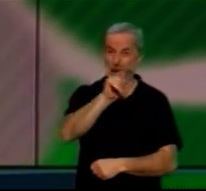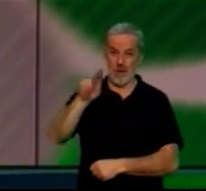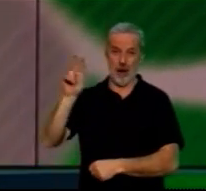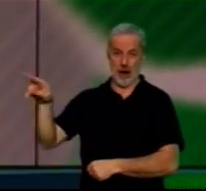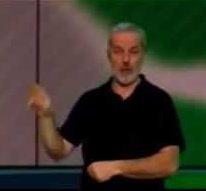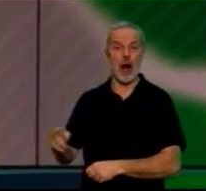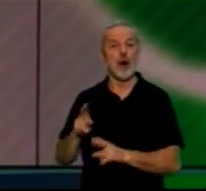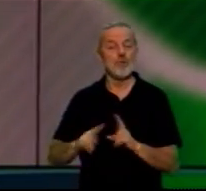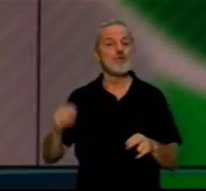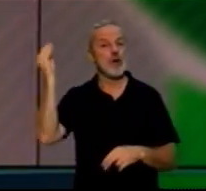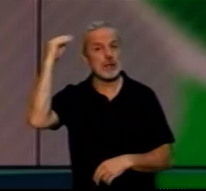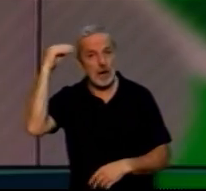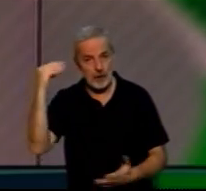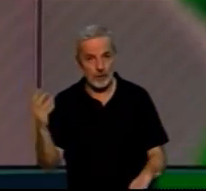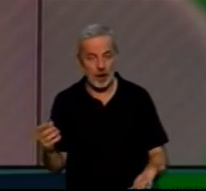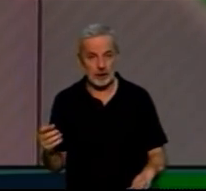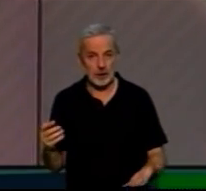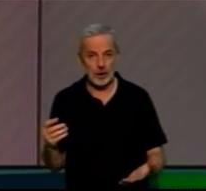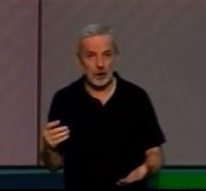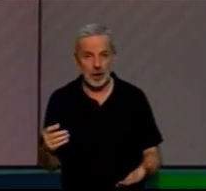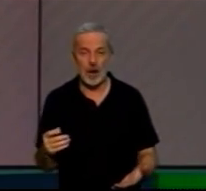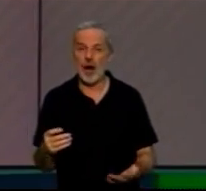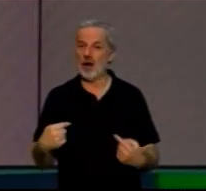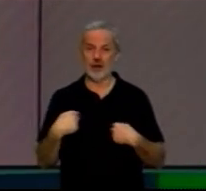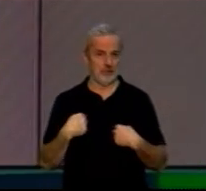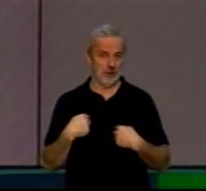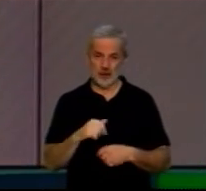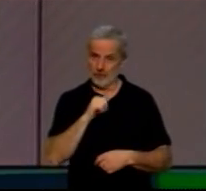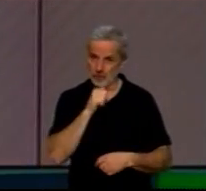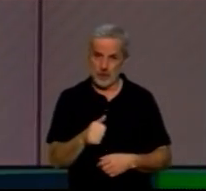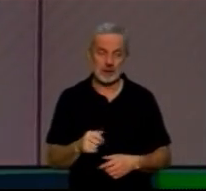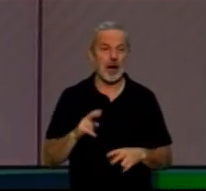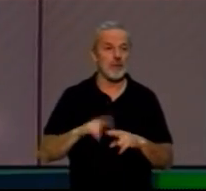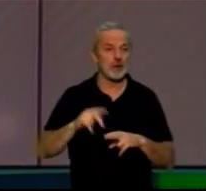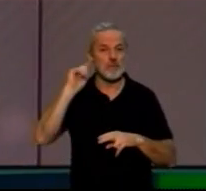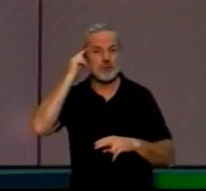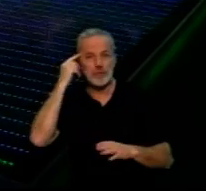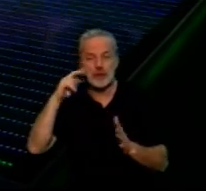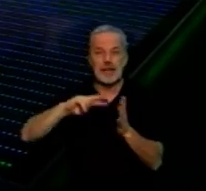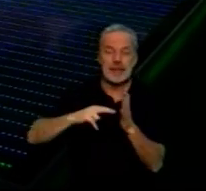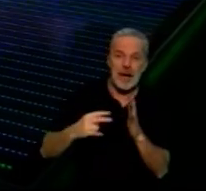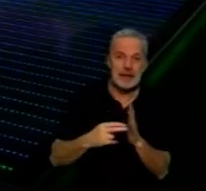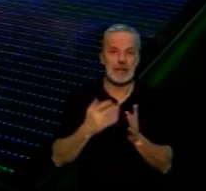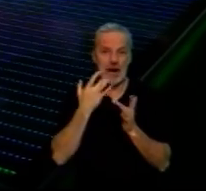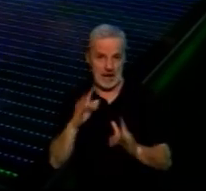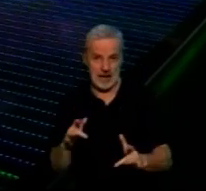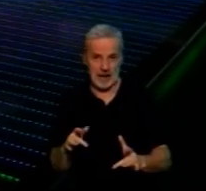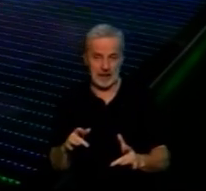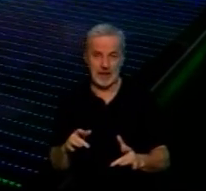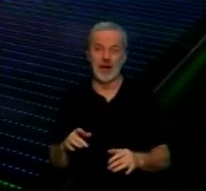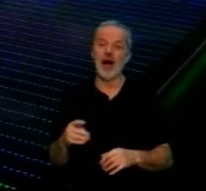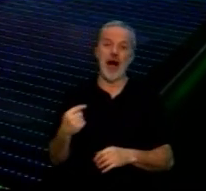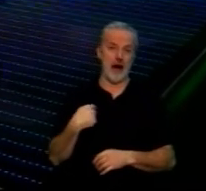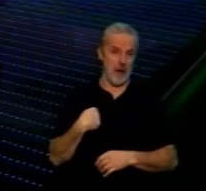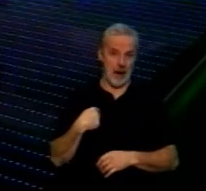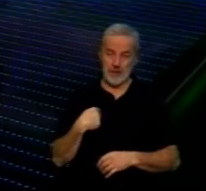trénovat a tam se vlastně potom, co tak hlavní je, tak se tam volí taktika, no. A nemáme dráhu, nejsou ty oficiální parametry, takže